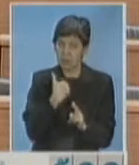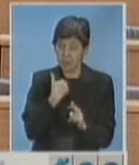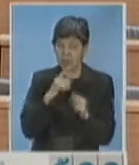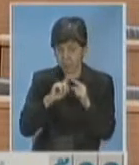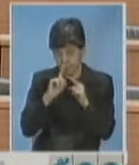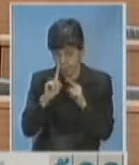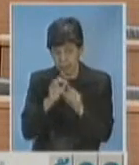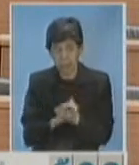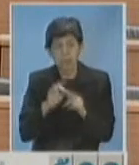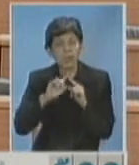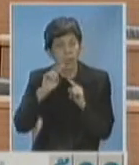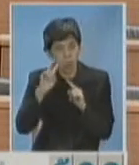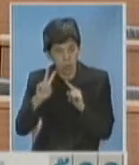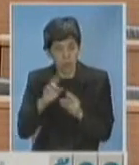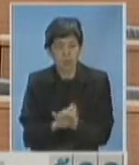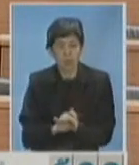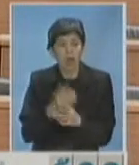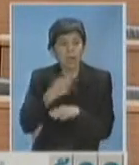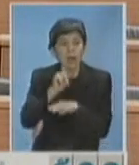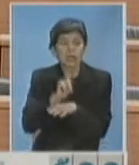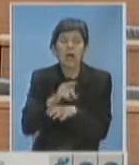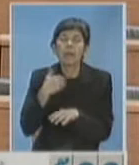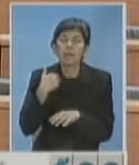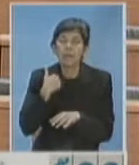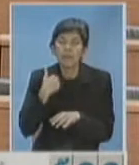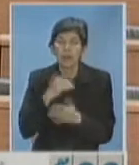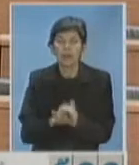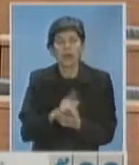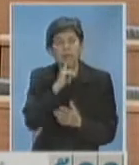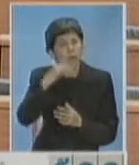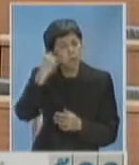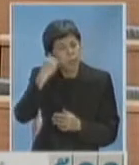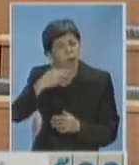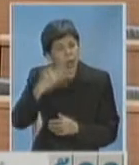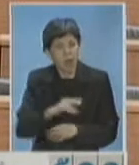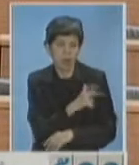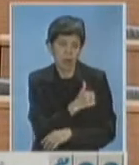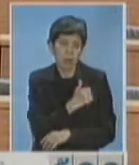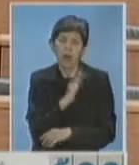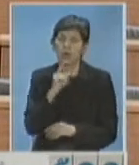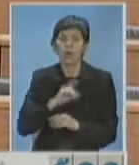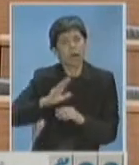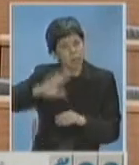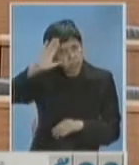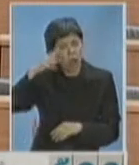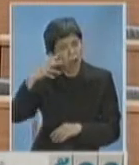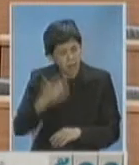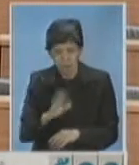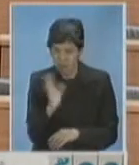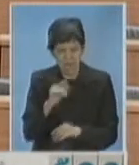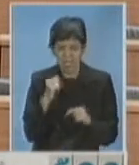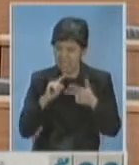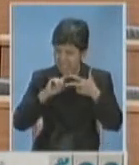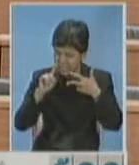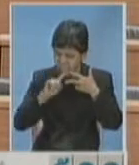การที่1ประการที่2ก็คือท่านประธานได้มีการวินิจฉัยหลายครั้งแล้วท่านนายแพทย์ชนน่านศรีแก้วก็ได้ท้วงติงไปแล้วว่านี่คือวาระ